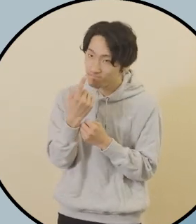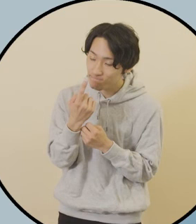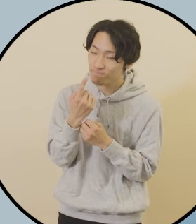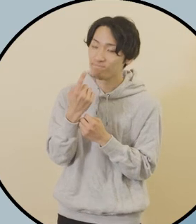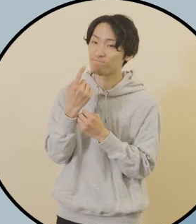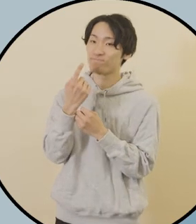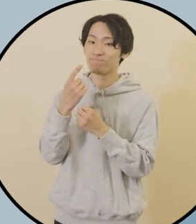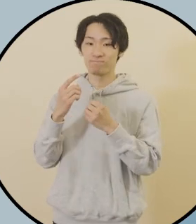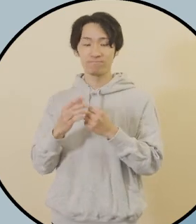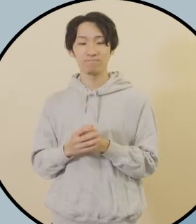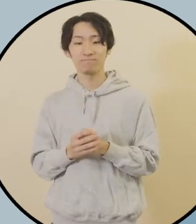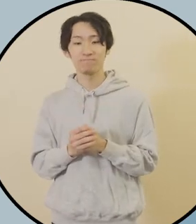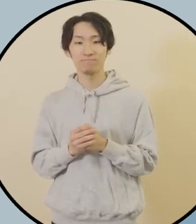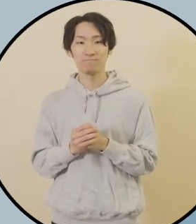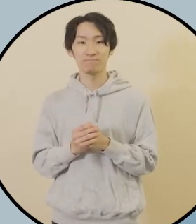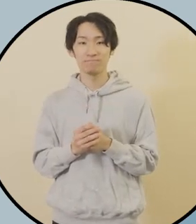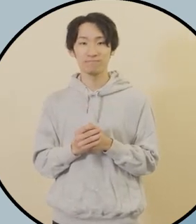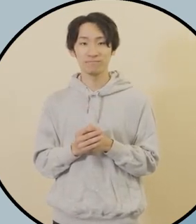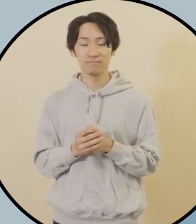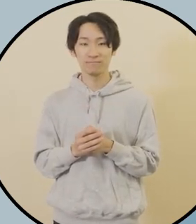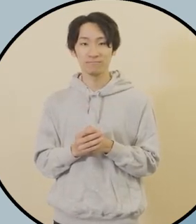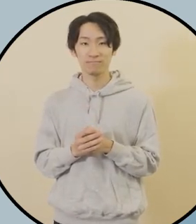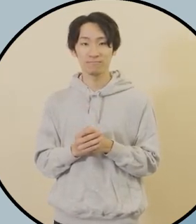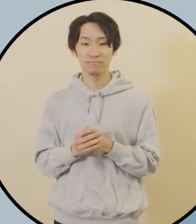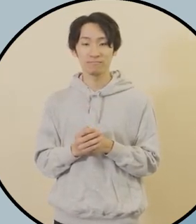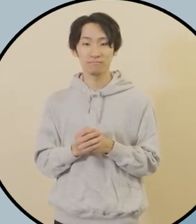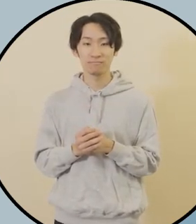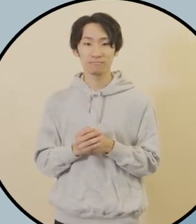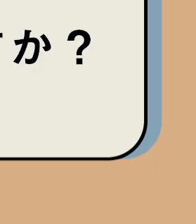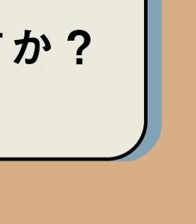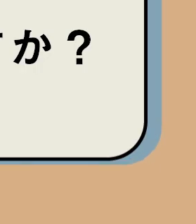というふうには思えますん